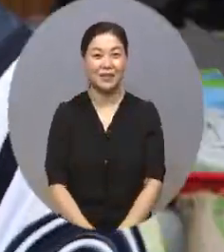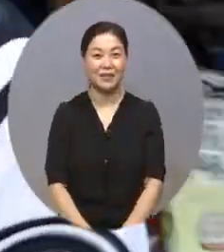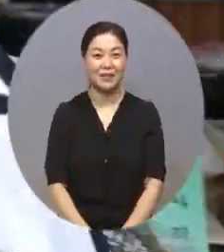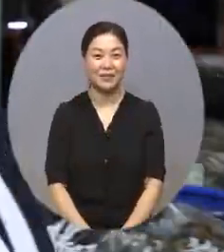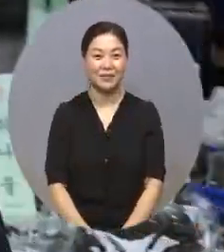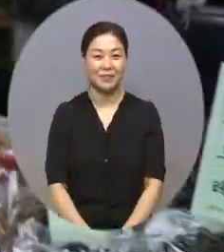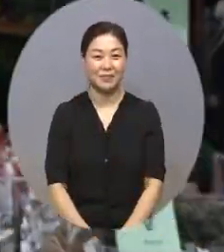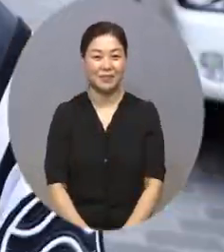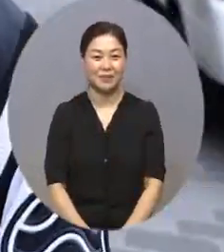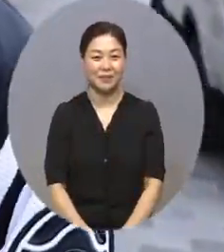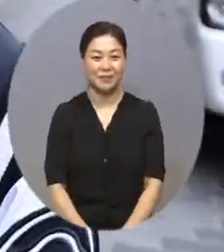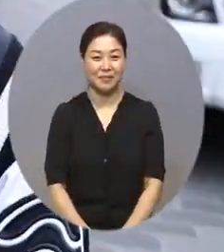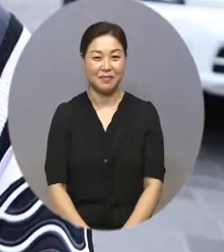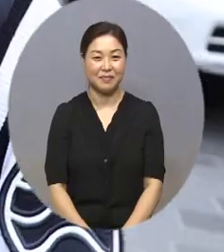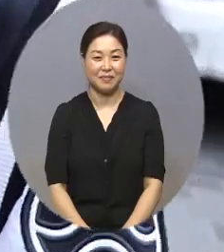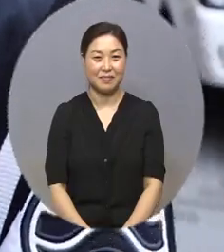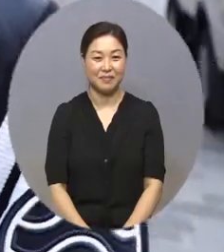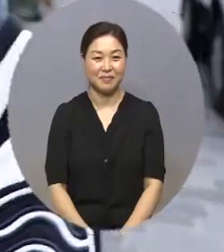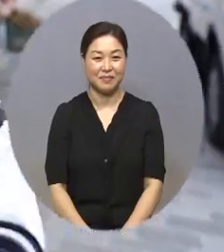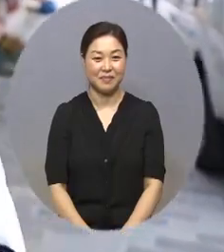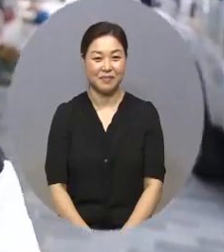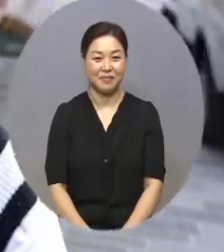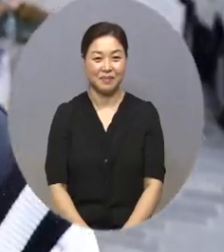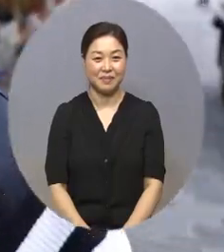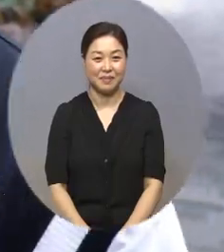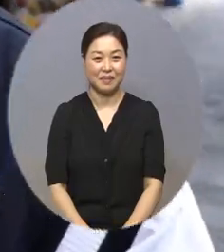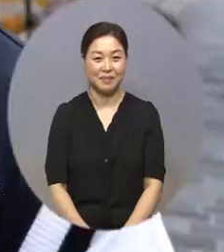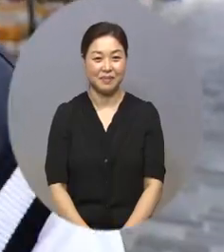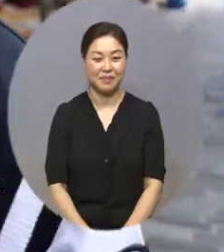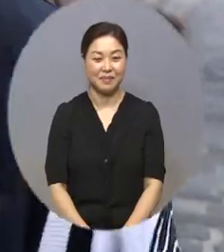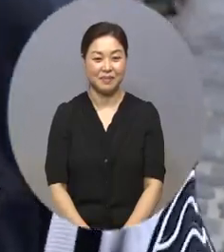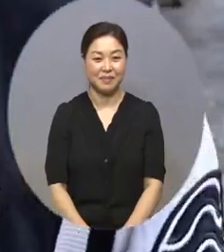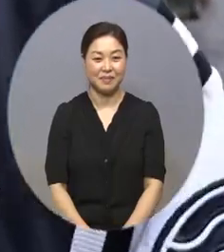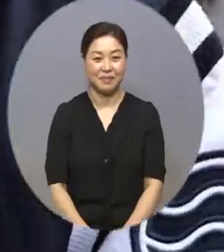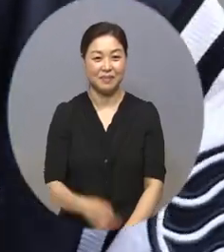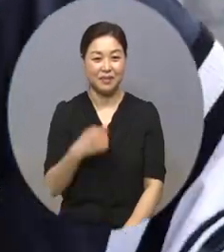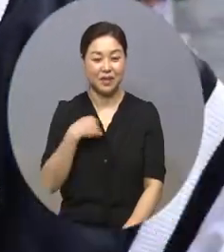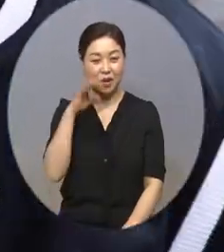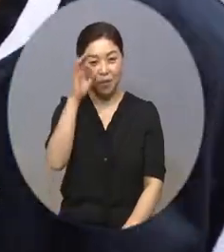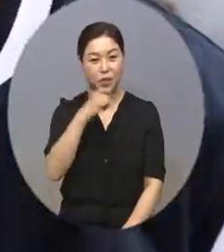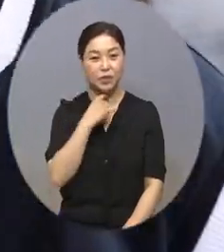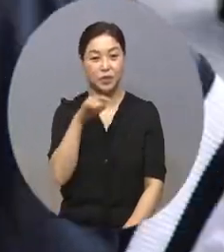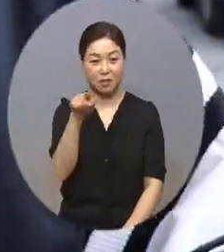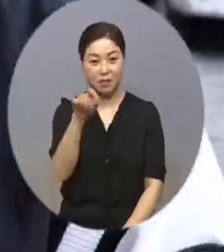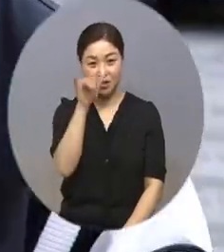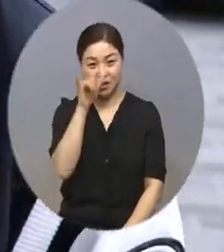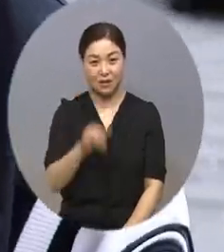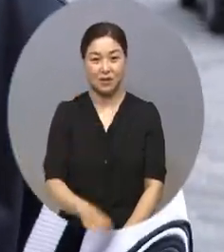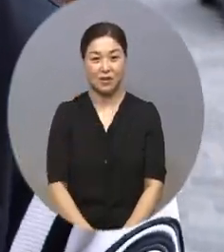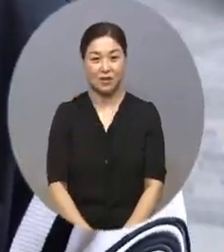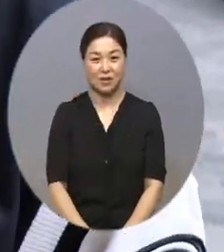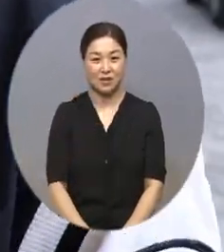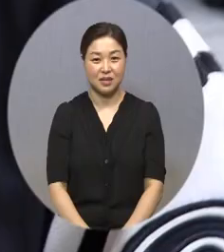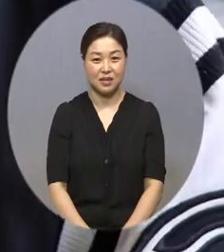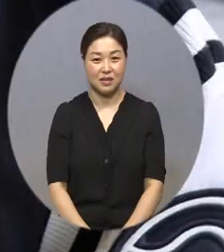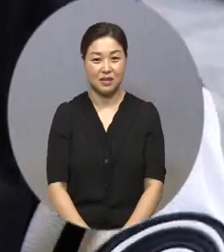아 에 쪽이 하자 아 제가 보고 속에 있었어요 예